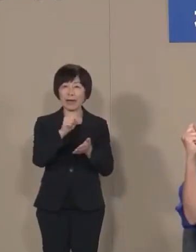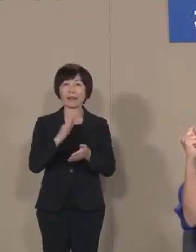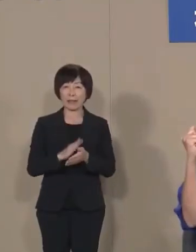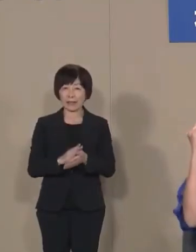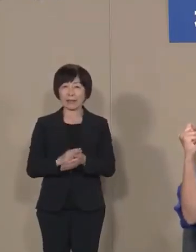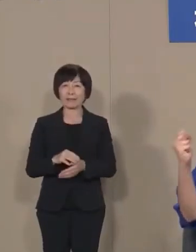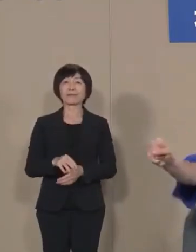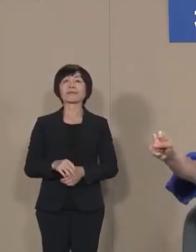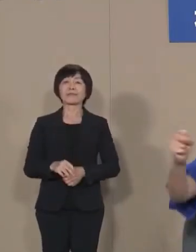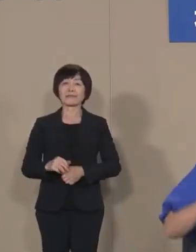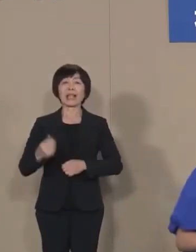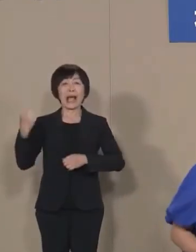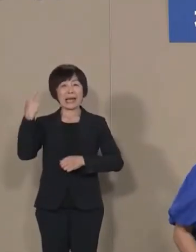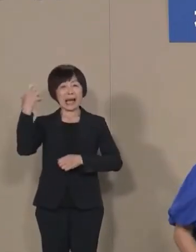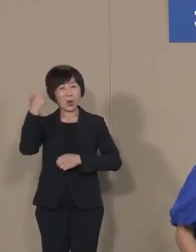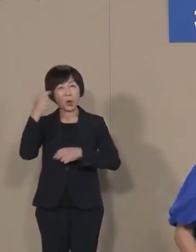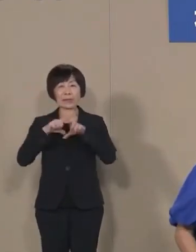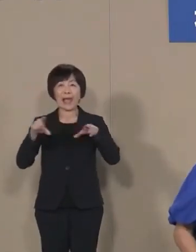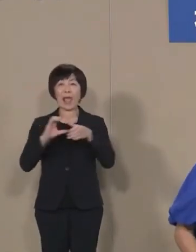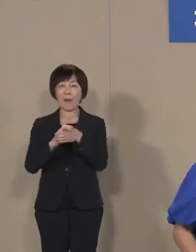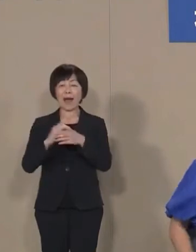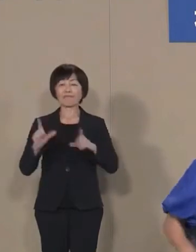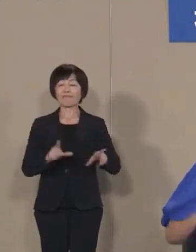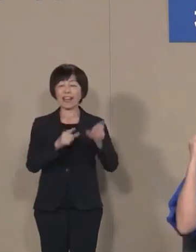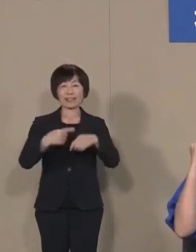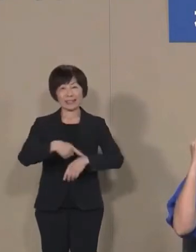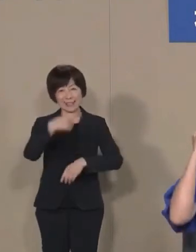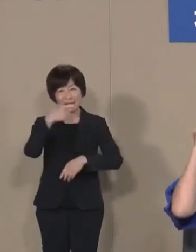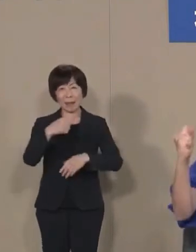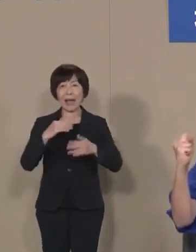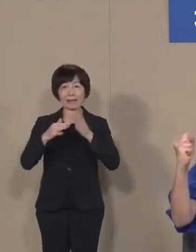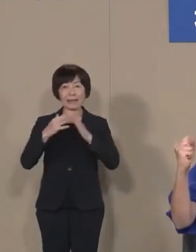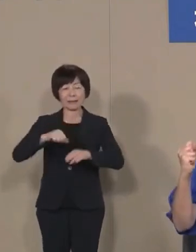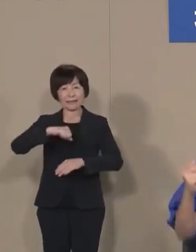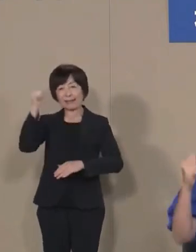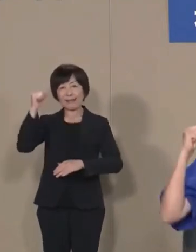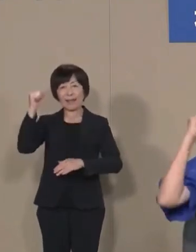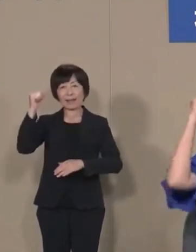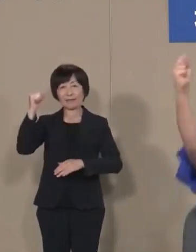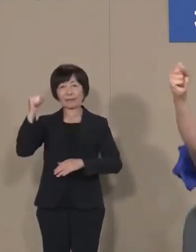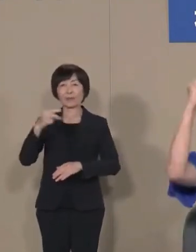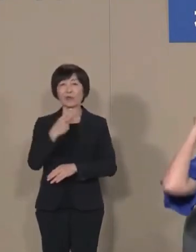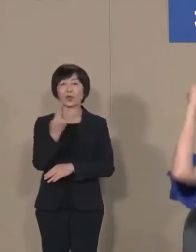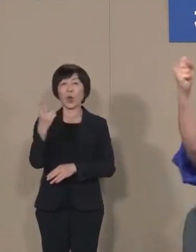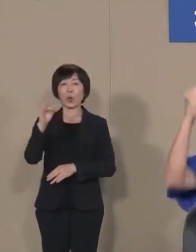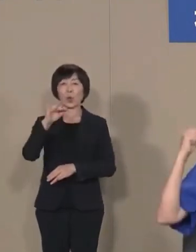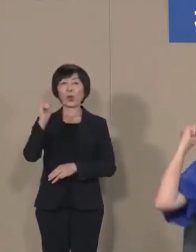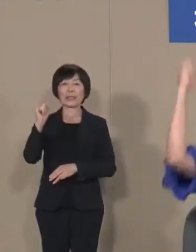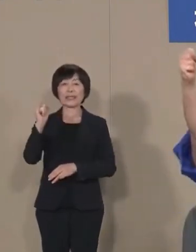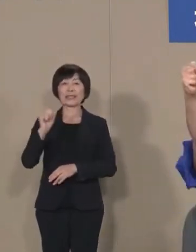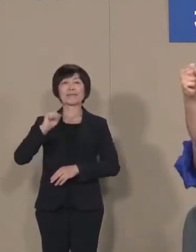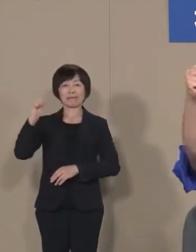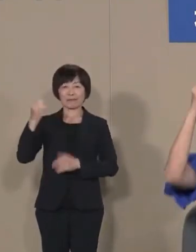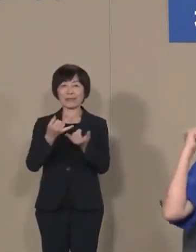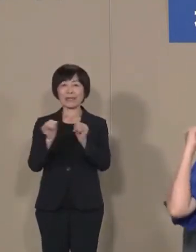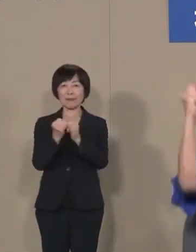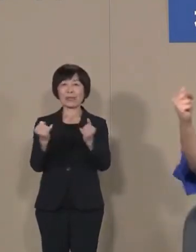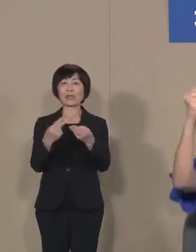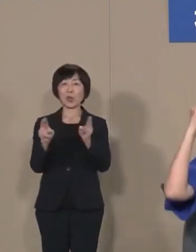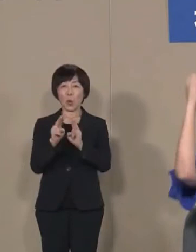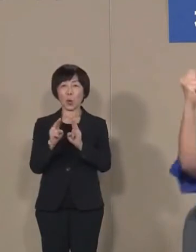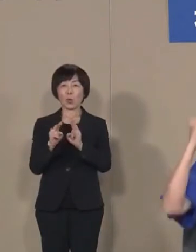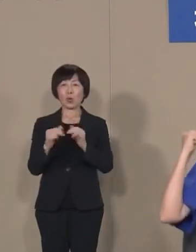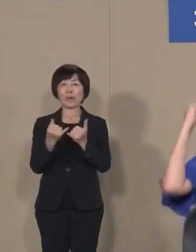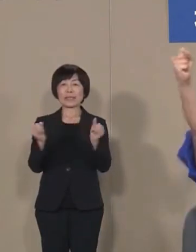頑固に平和暮らしは1番煎じローラー晒せないどっこいどっこい社民党ん